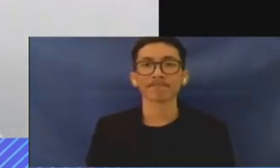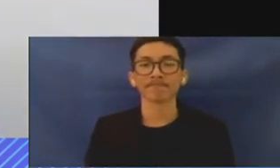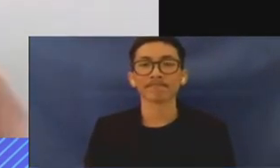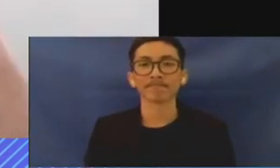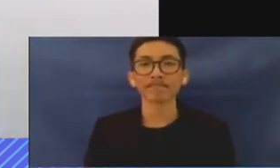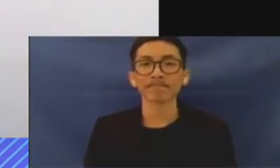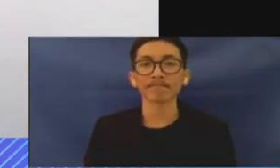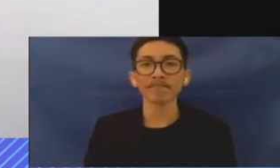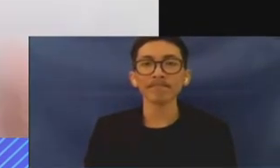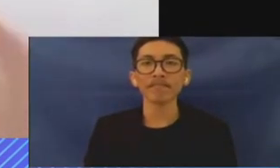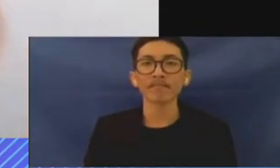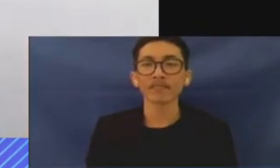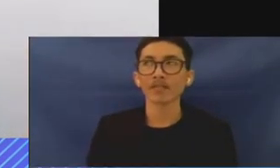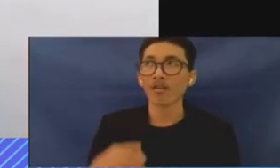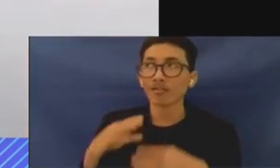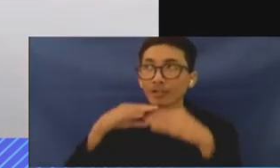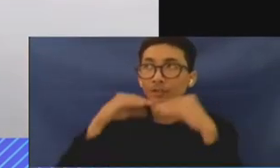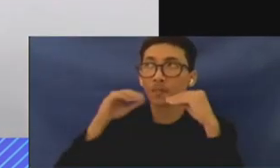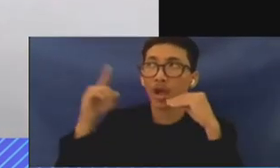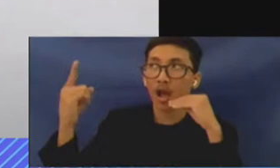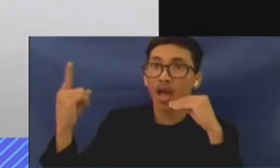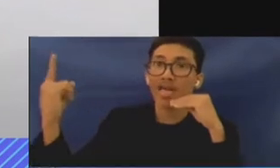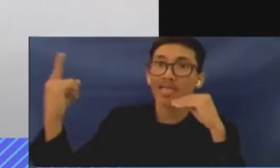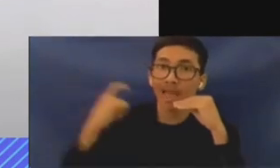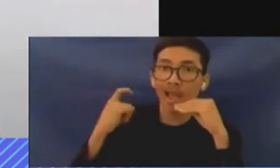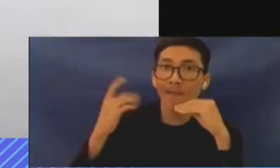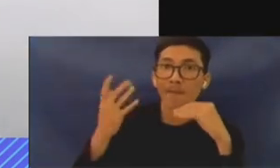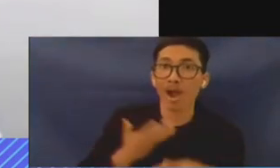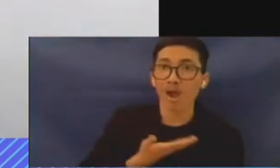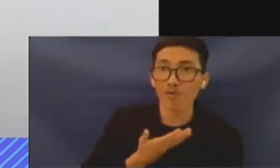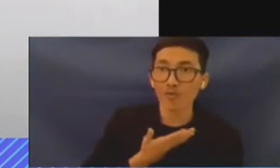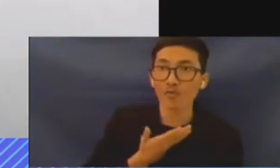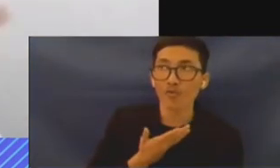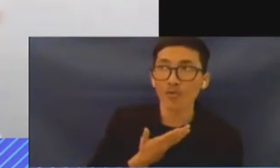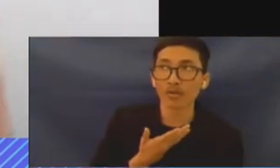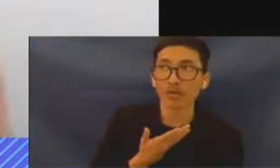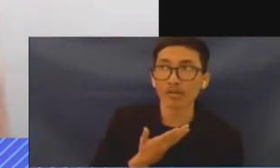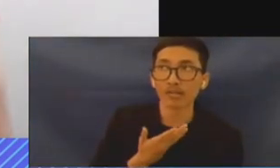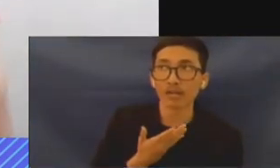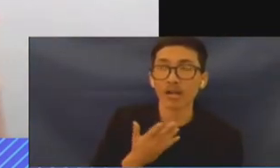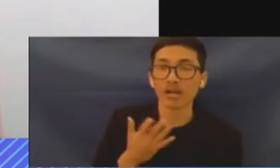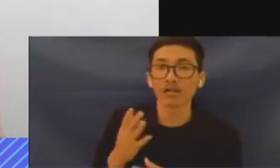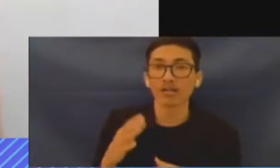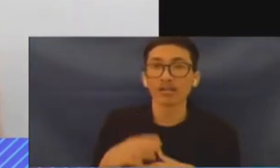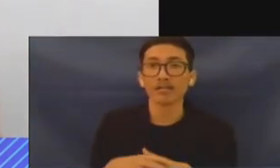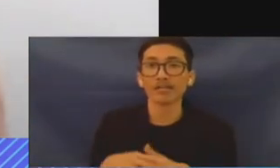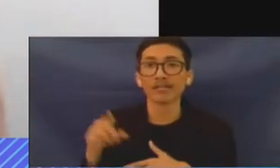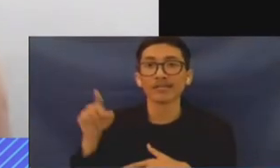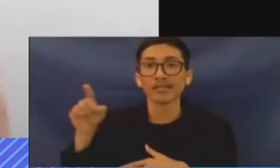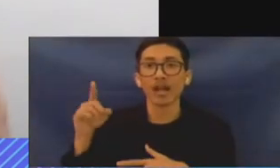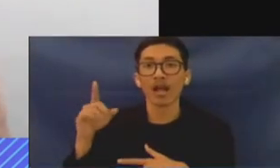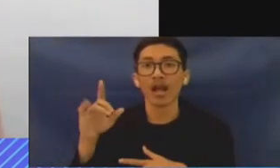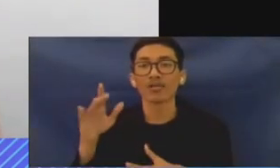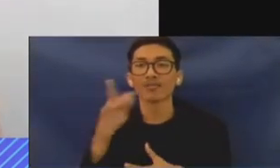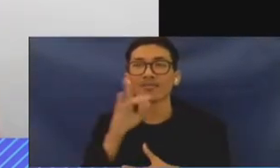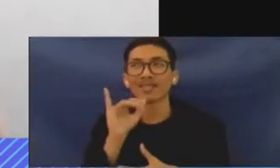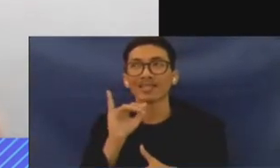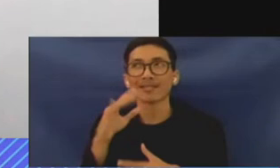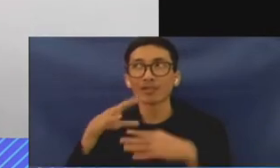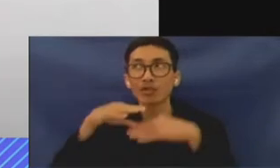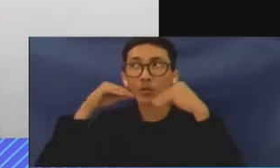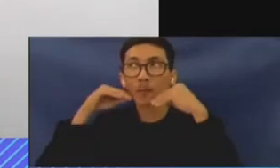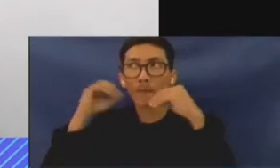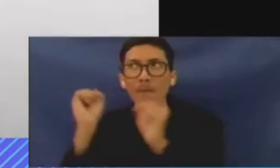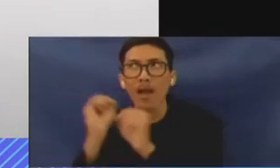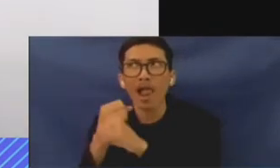mereka akan berani nanya. Atau kalaupun misalnya mereka memang sinis, mereka akan malu sendiri, orang tuanya aja senyum gitu. Ah, iya. Benar, gitu